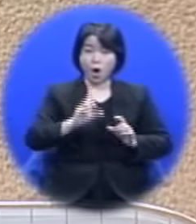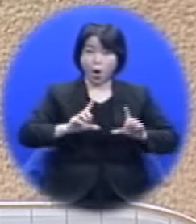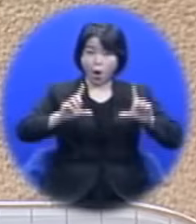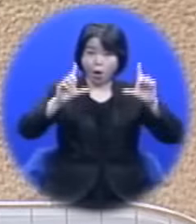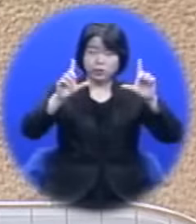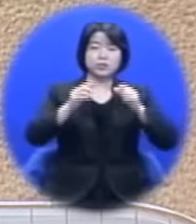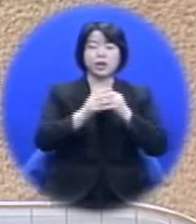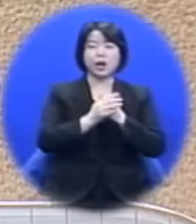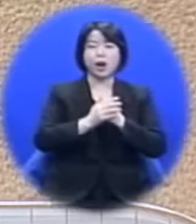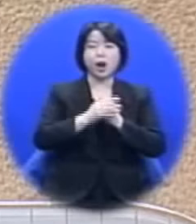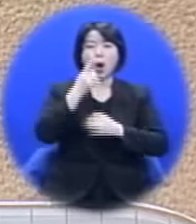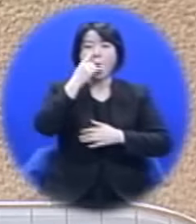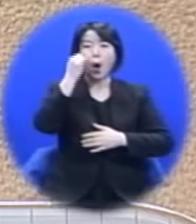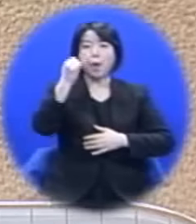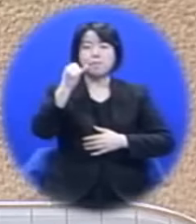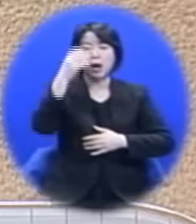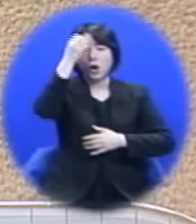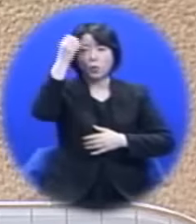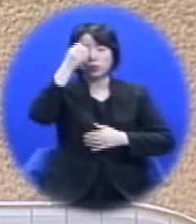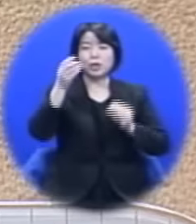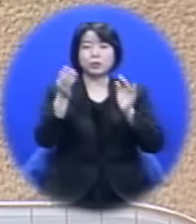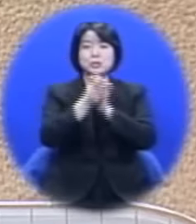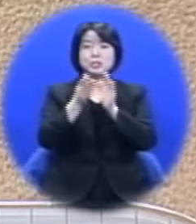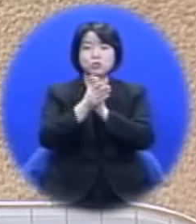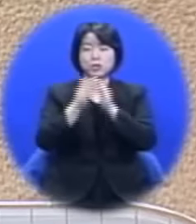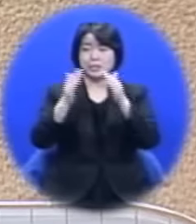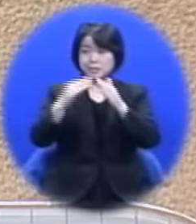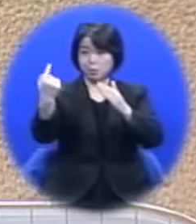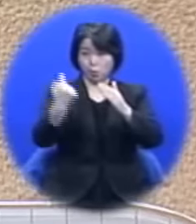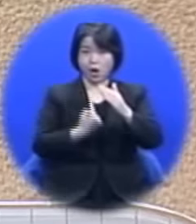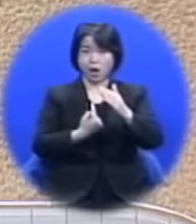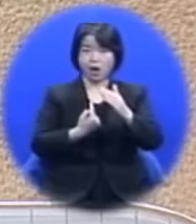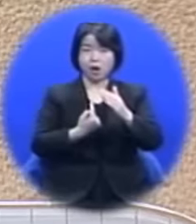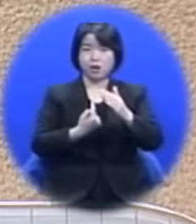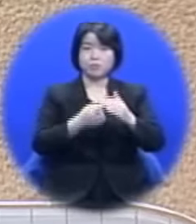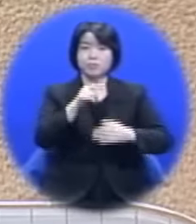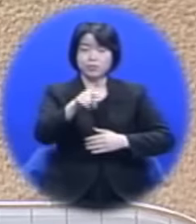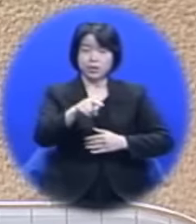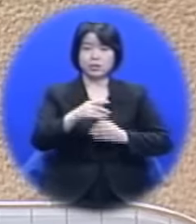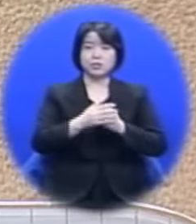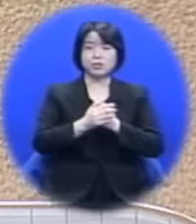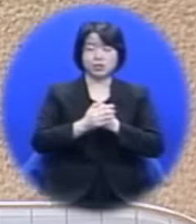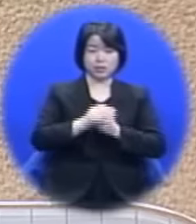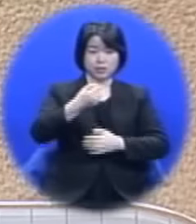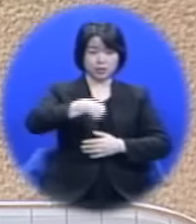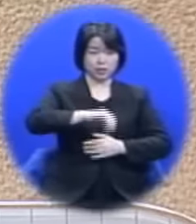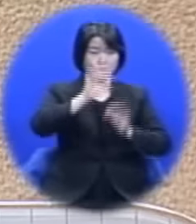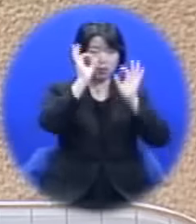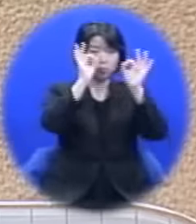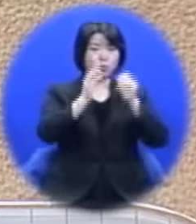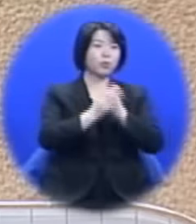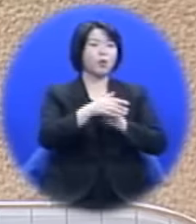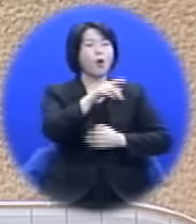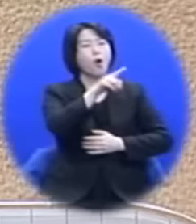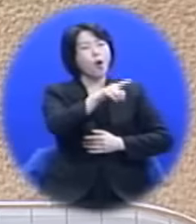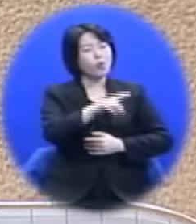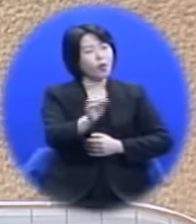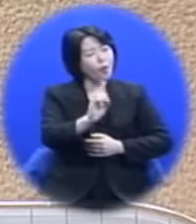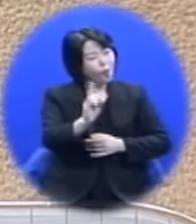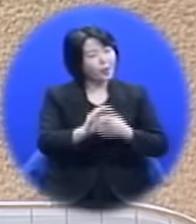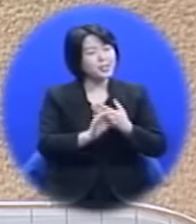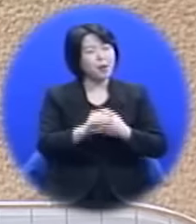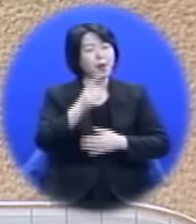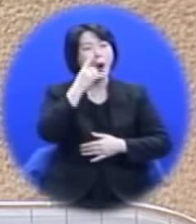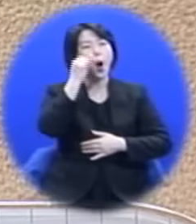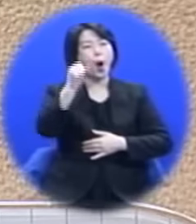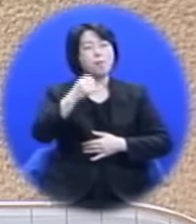친구 엄마 친구가 집에 찾아왔는데 아이 딸을 보고 너는 어쩌면 그렇게